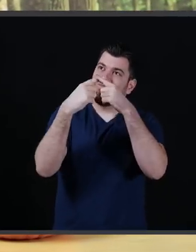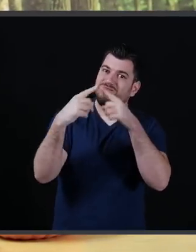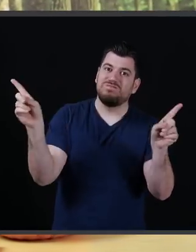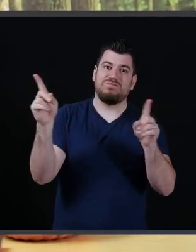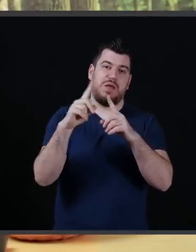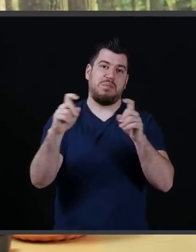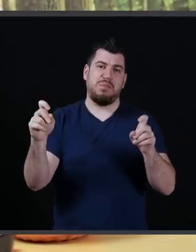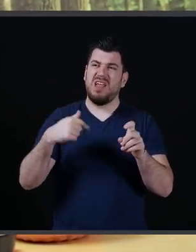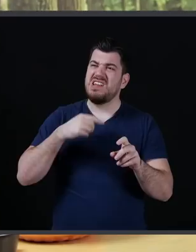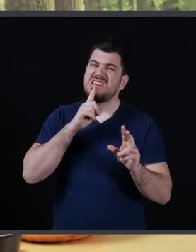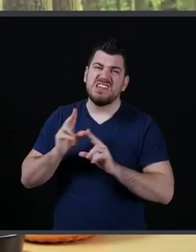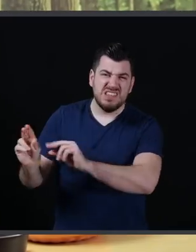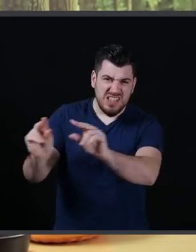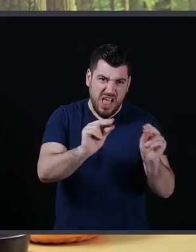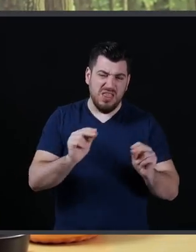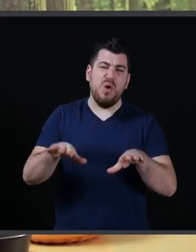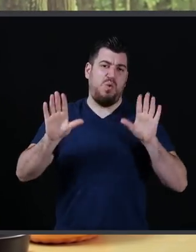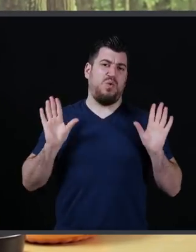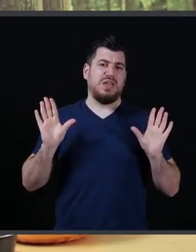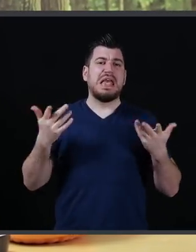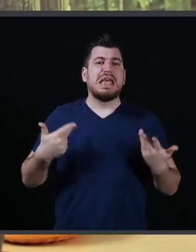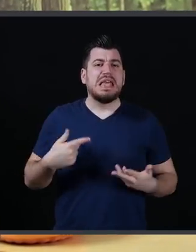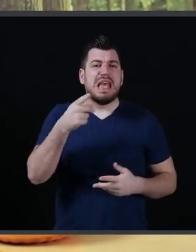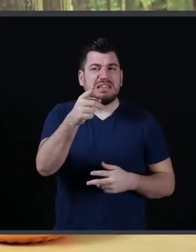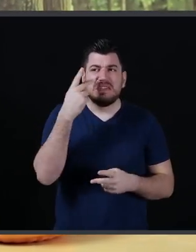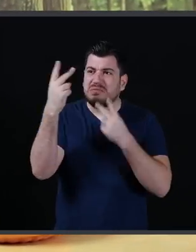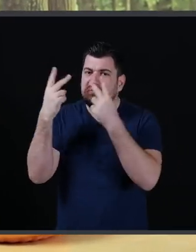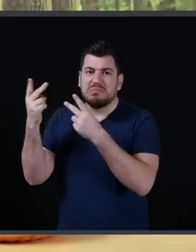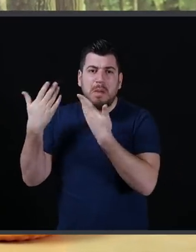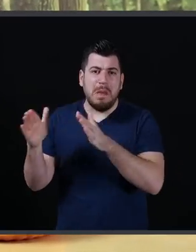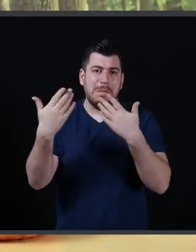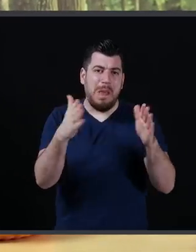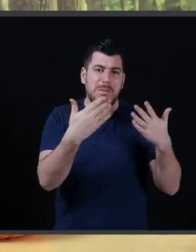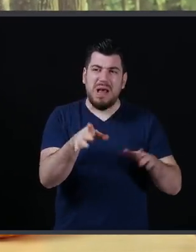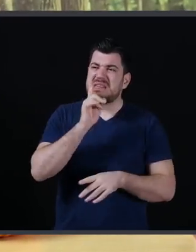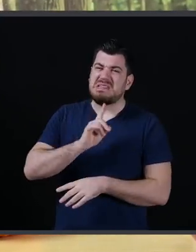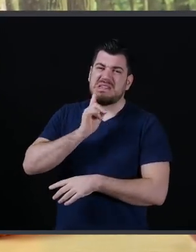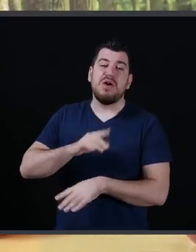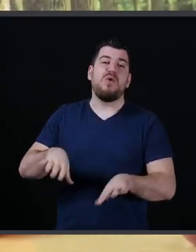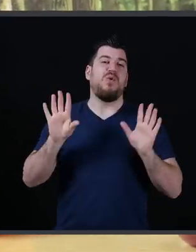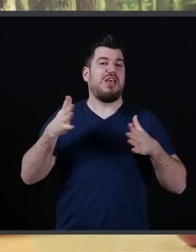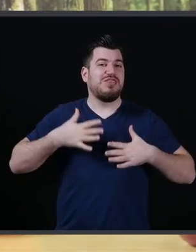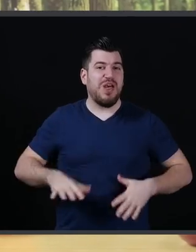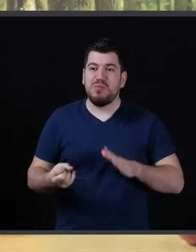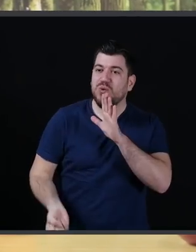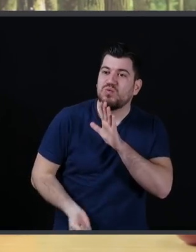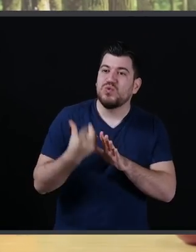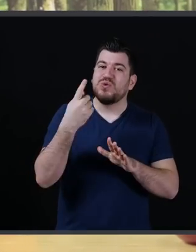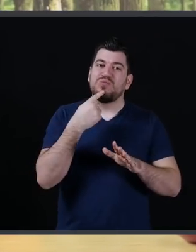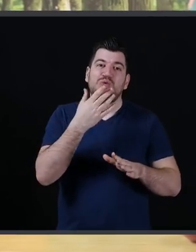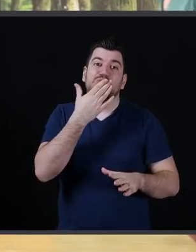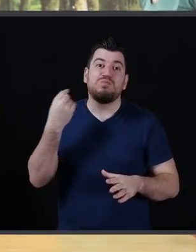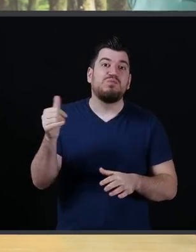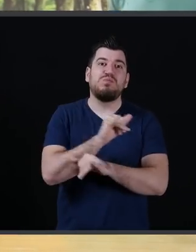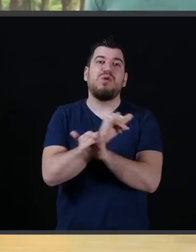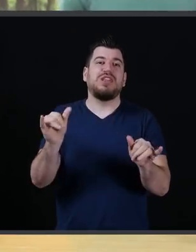οι υπόλοιποι Ούτε κάνουμε πράγματα που έχετε δει σίγουρα κάπου αλλού Κάνουμε πράγματα που δεν έχετε δοκιμάσει σίγουρα και θα θέλετε πολύ να δοκιμάσετε Σήμερα